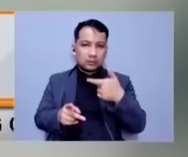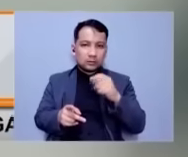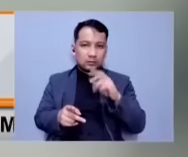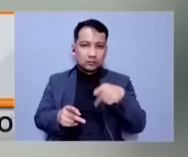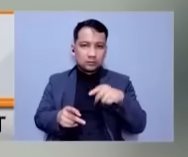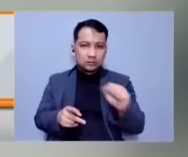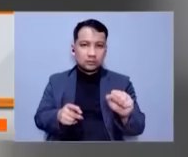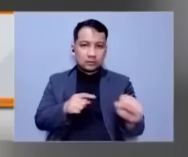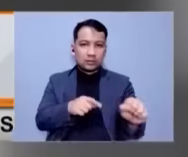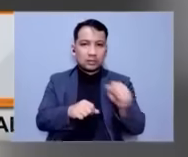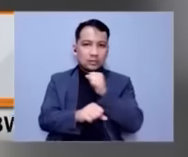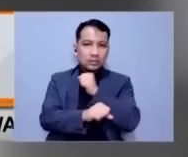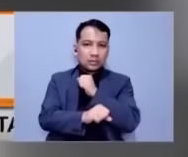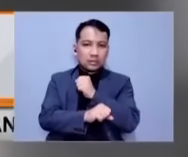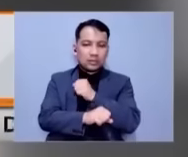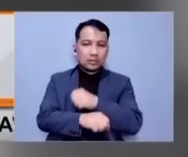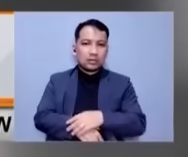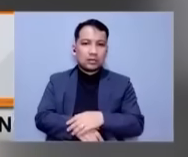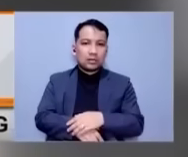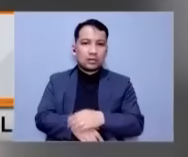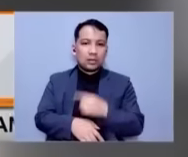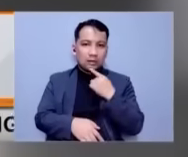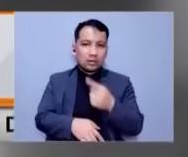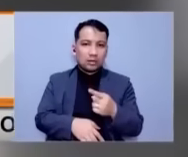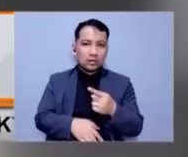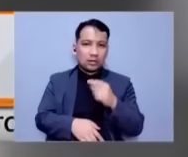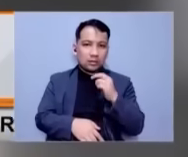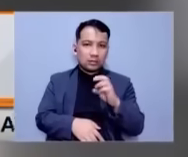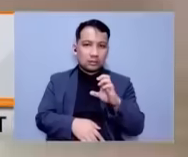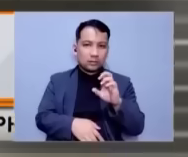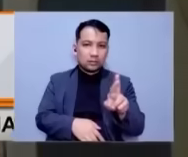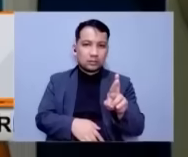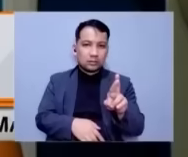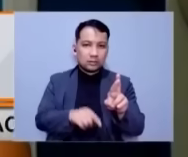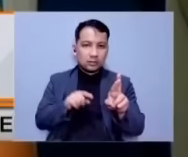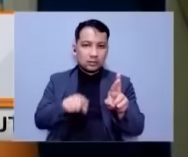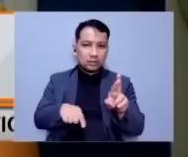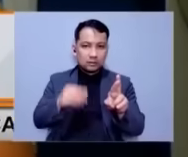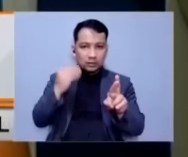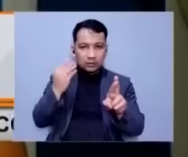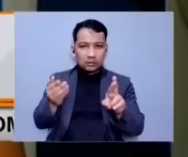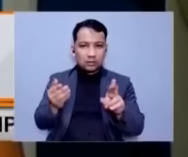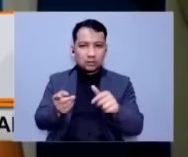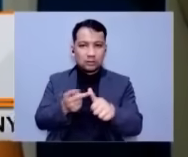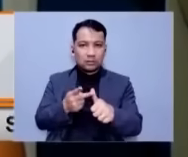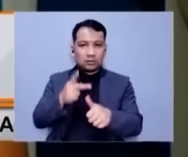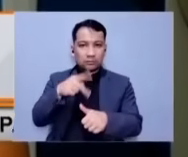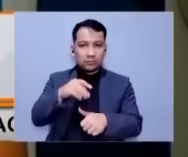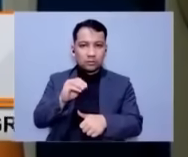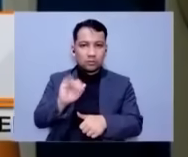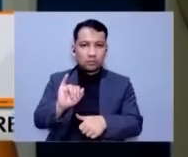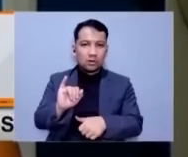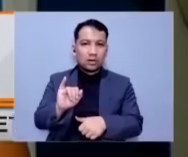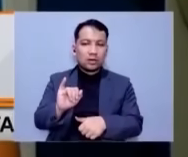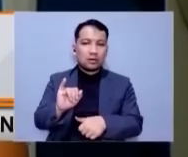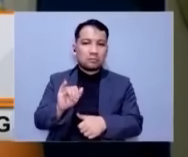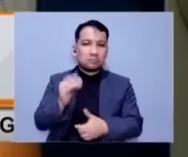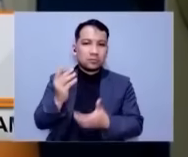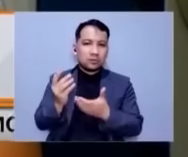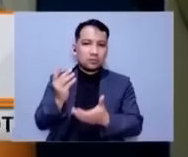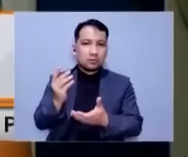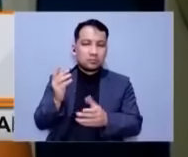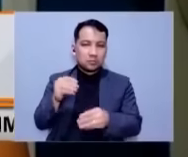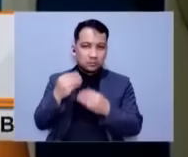na gadget. Nasa lugar po sila ng NCR po ngayon. Opo, may person of interest na po tayo na bali binigay din po ng